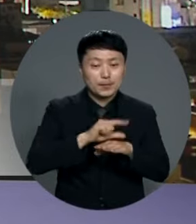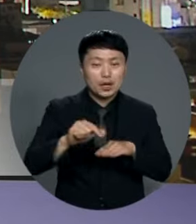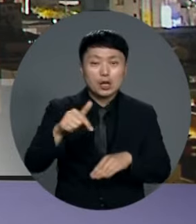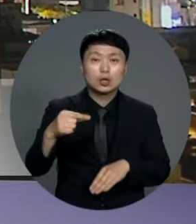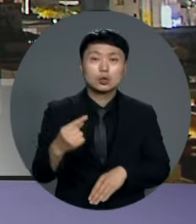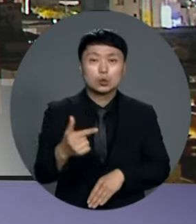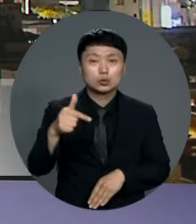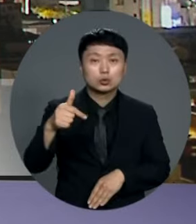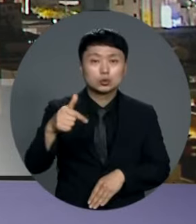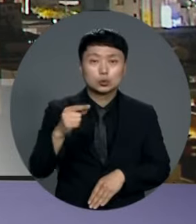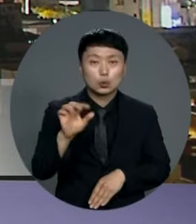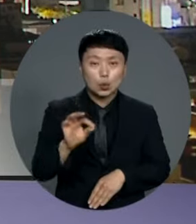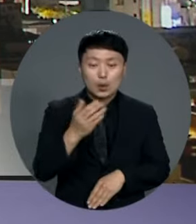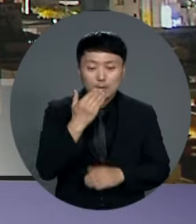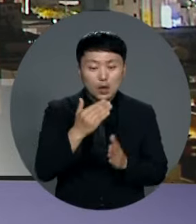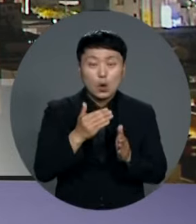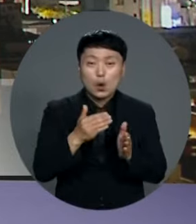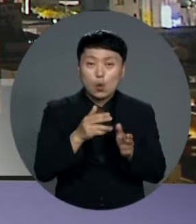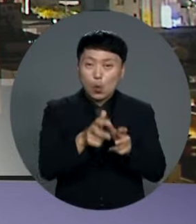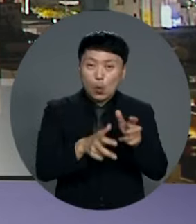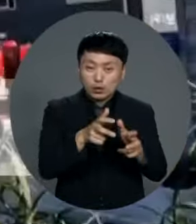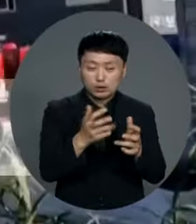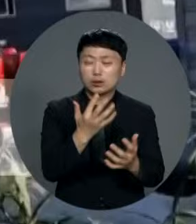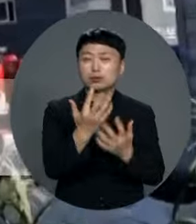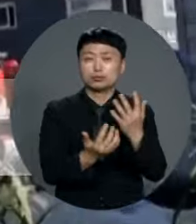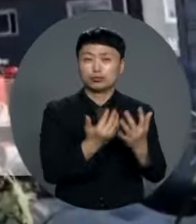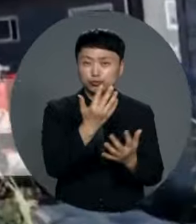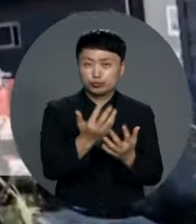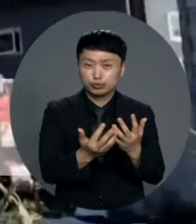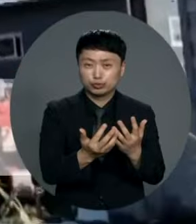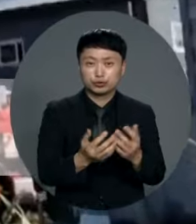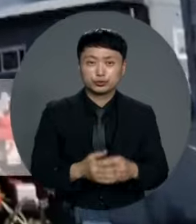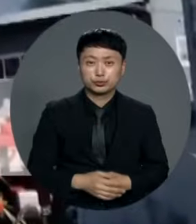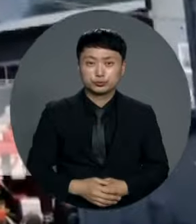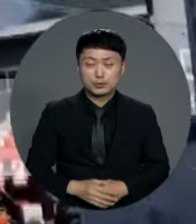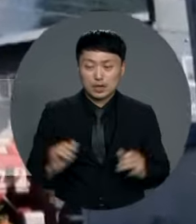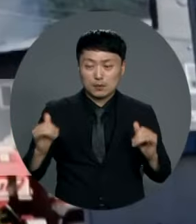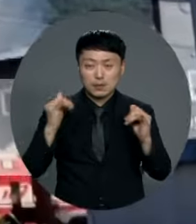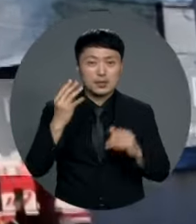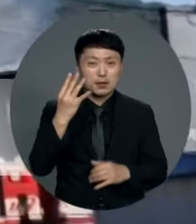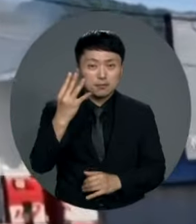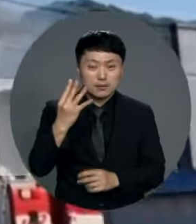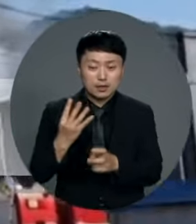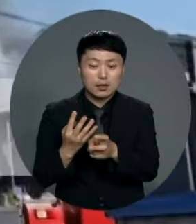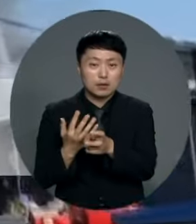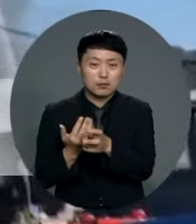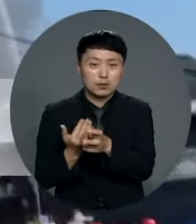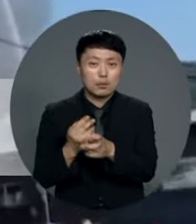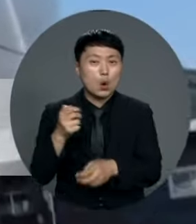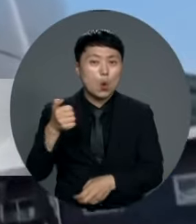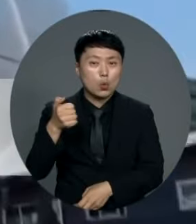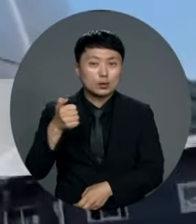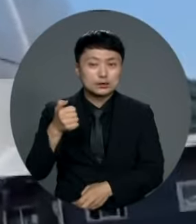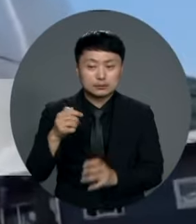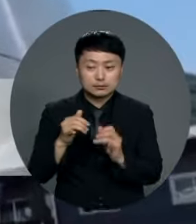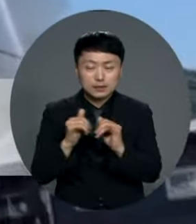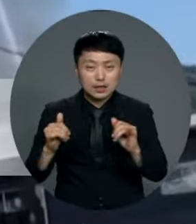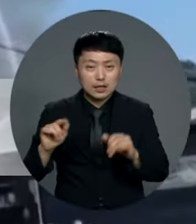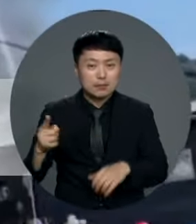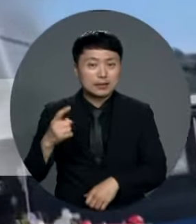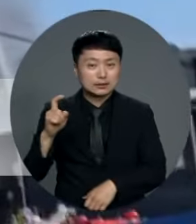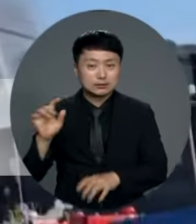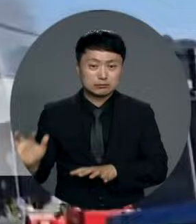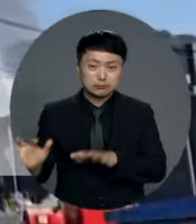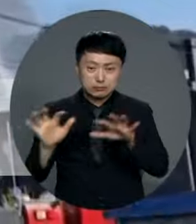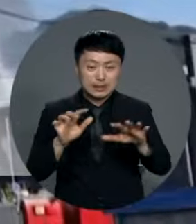논공읍의 한 식품 가공 공장에서 큰 불이 났습니다. 소방당국은 헬기 4대와 장비 50여 대, 인력 110여 명을